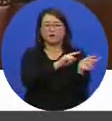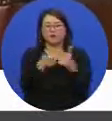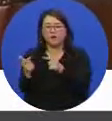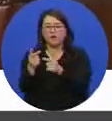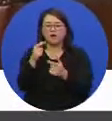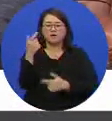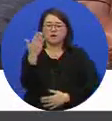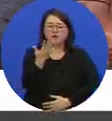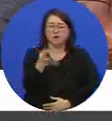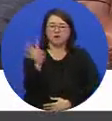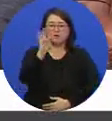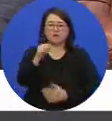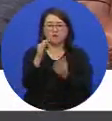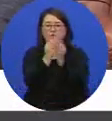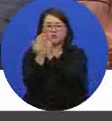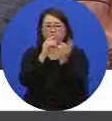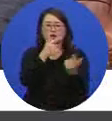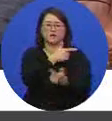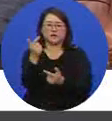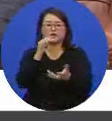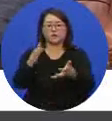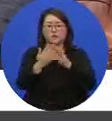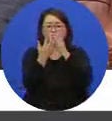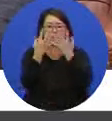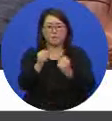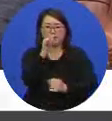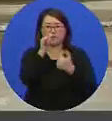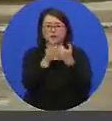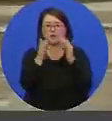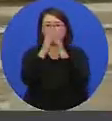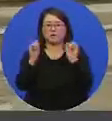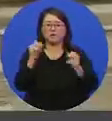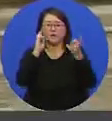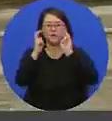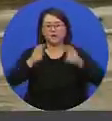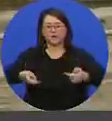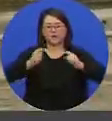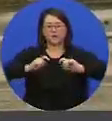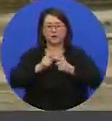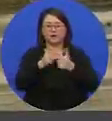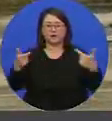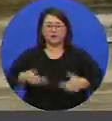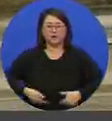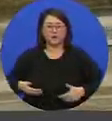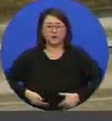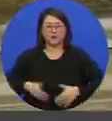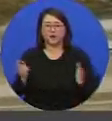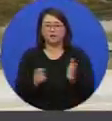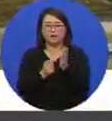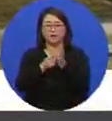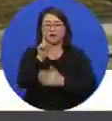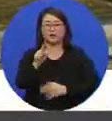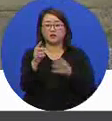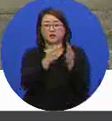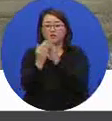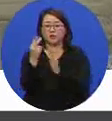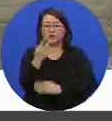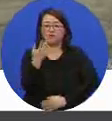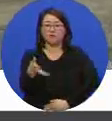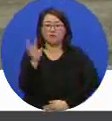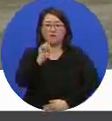줄줄이 이어지는 만큼 지역기업 참여를 늘릴 대책이 필요합니다. 당장 1조 2천억 원대의 새만금 전주 고속도로